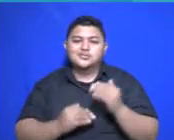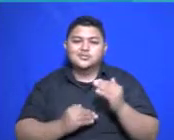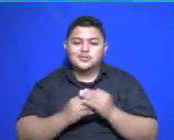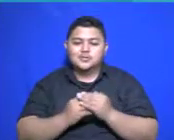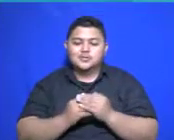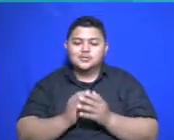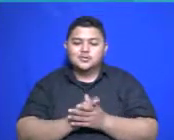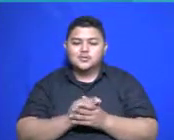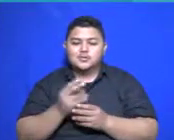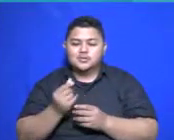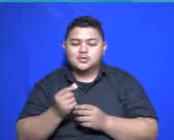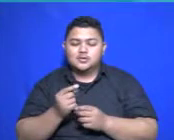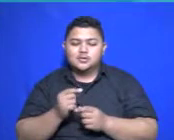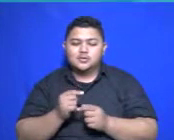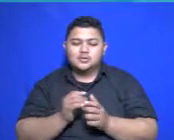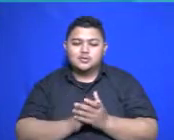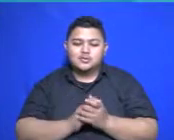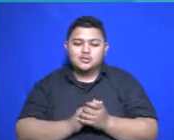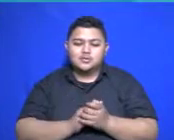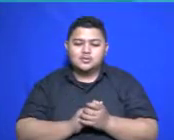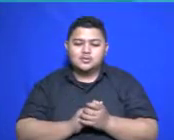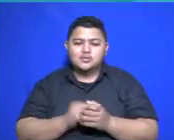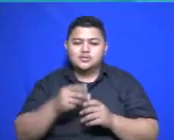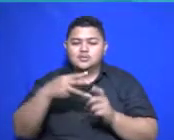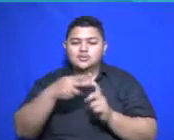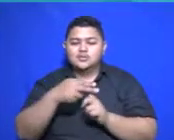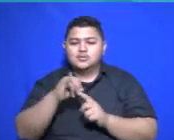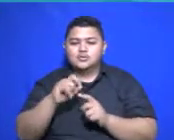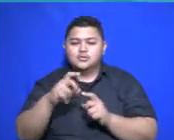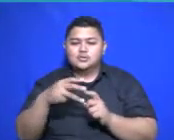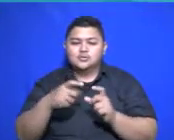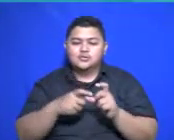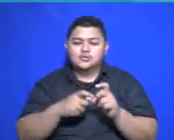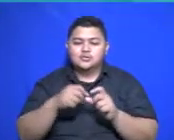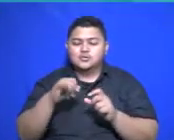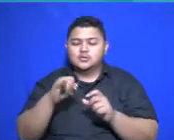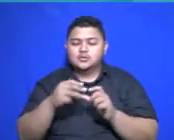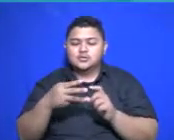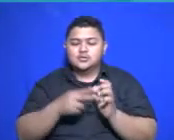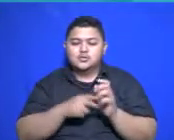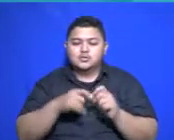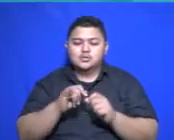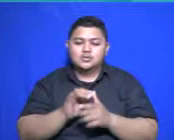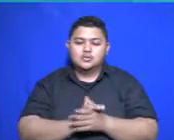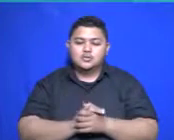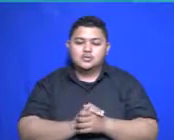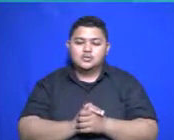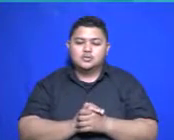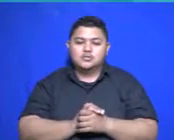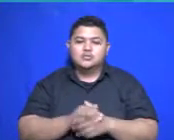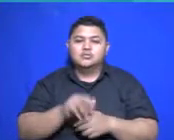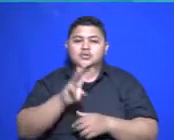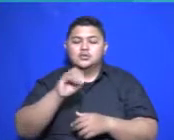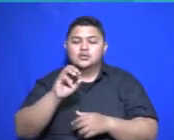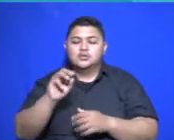memaksimalkan anggaran sehingga efisiensi dari anggaran seperti yang kami sampaikan sejak awal itu minimal 300 miliar